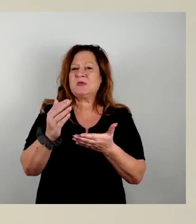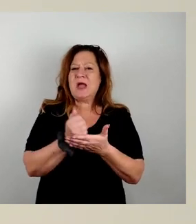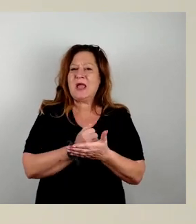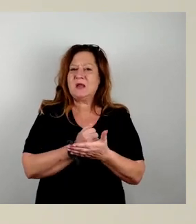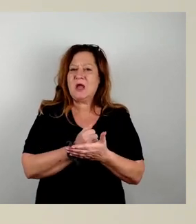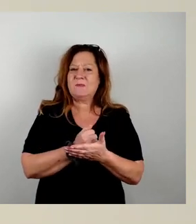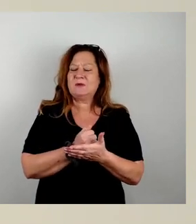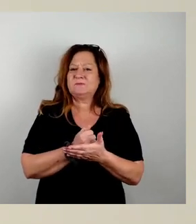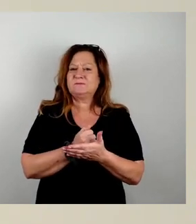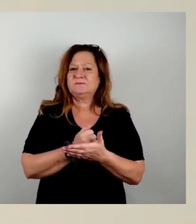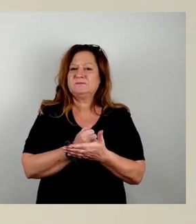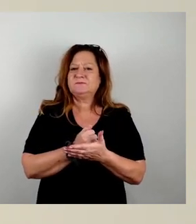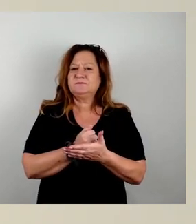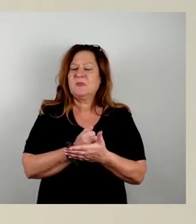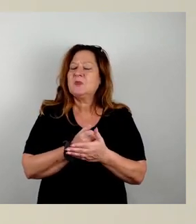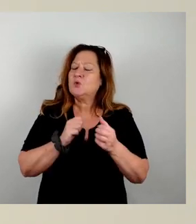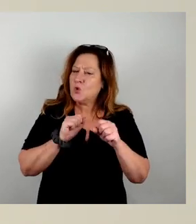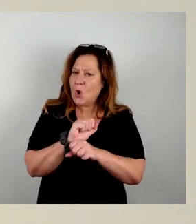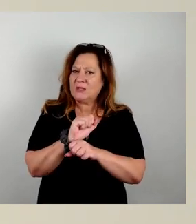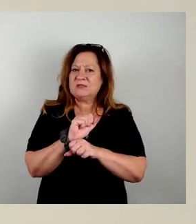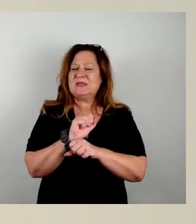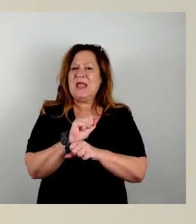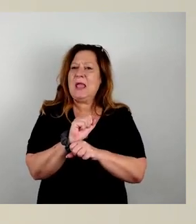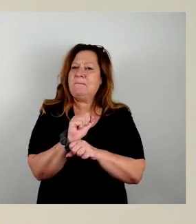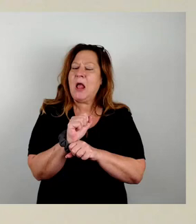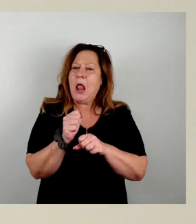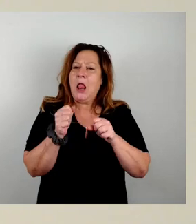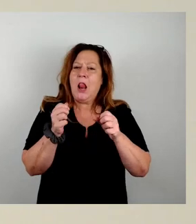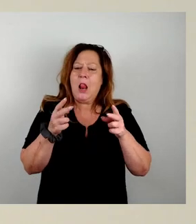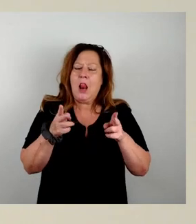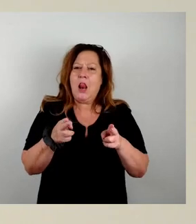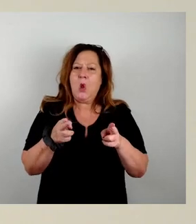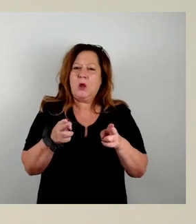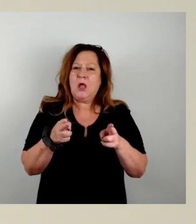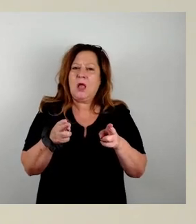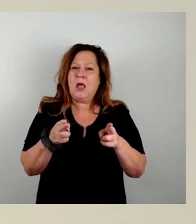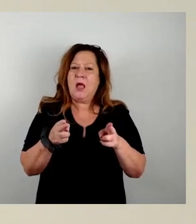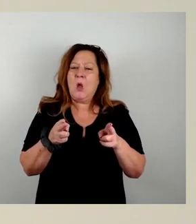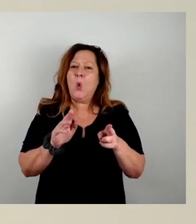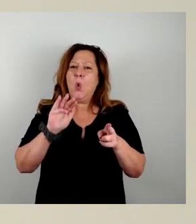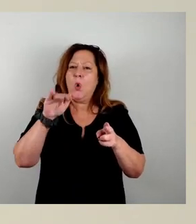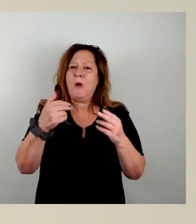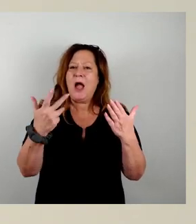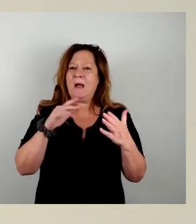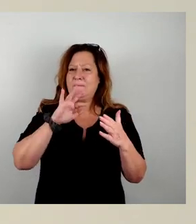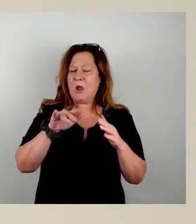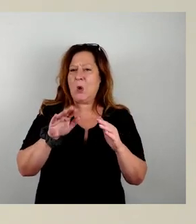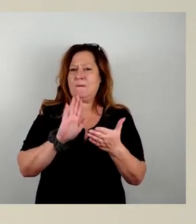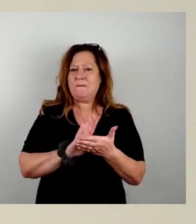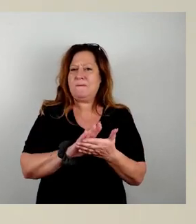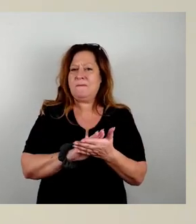Darüber hinaus klafft weiterhin eine Lücke, die größer als 8 Millionen ist im Haushalt der